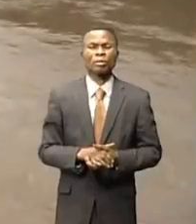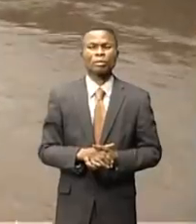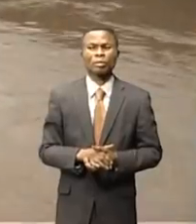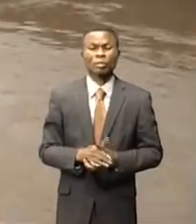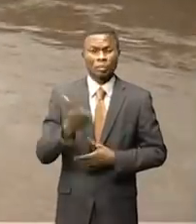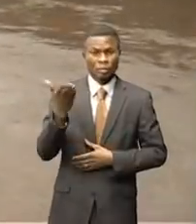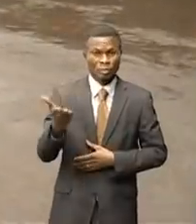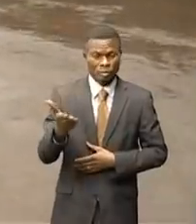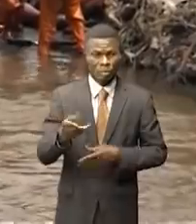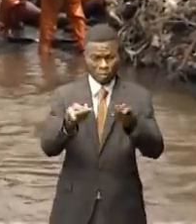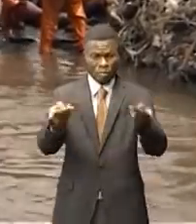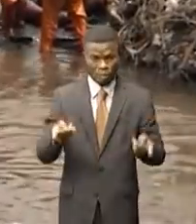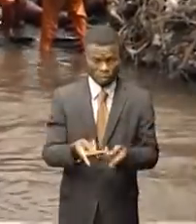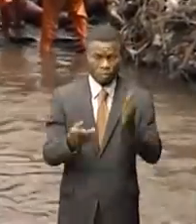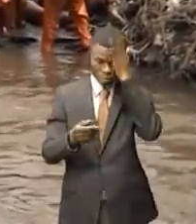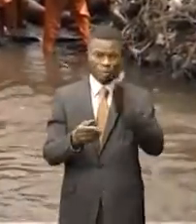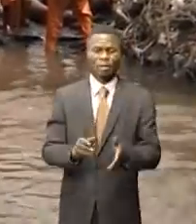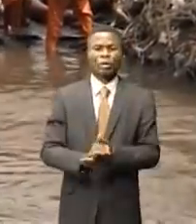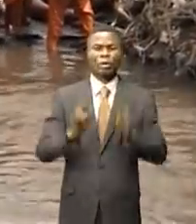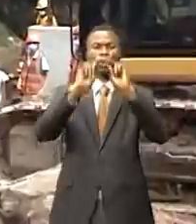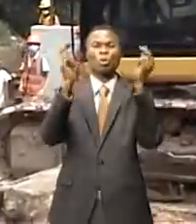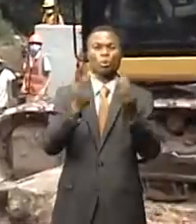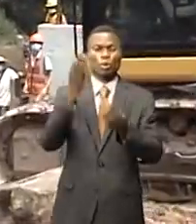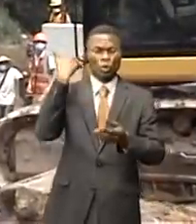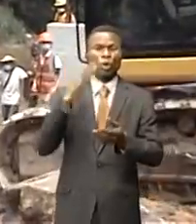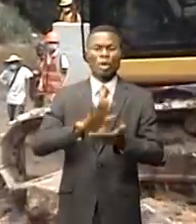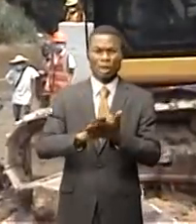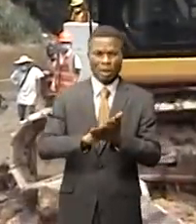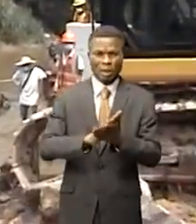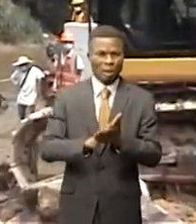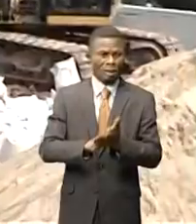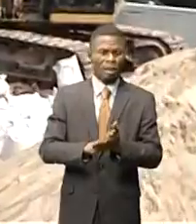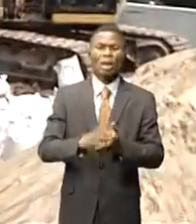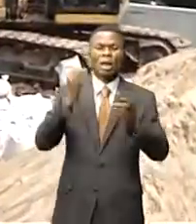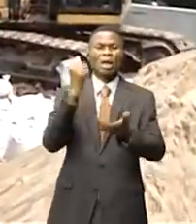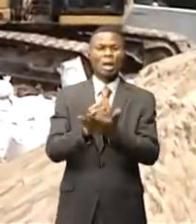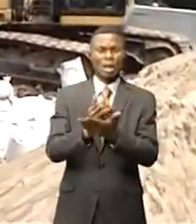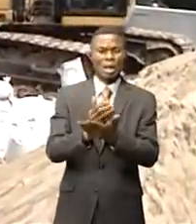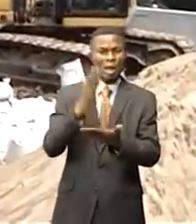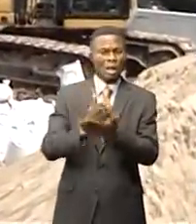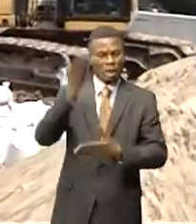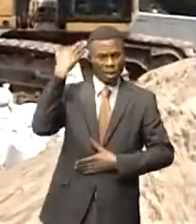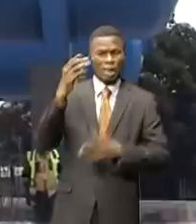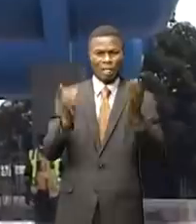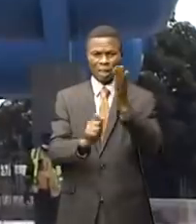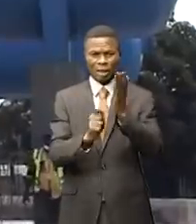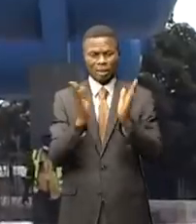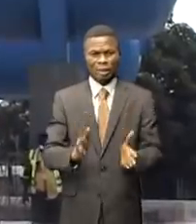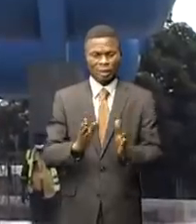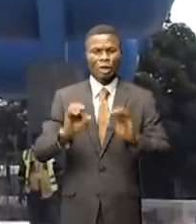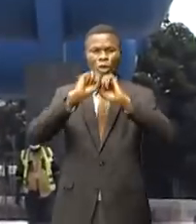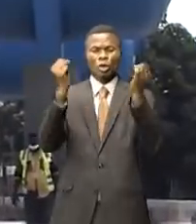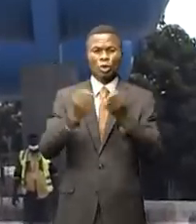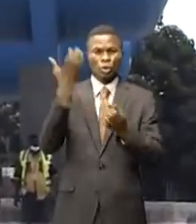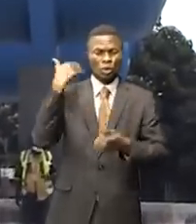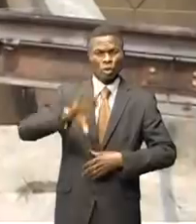ici si ce site et les zones de captage d'eau brute ndjili mise à l'arrêt momentanément les techniciens agit d os à réaliser quelques